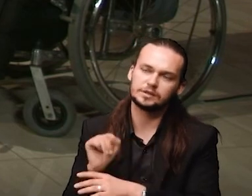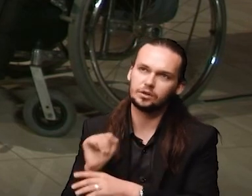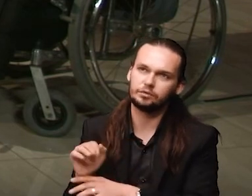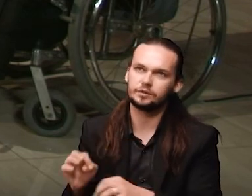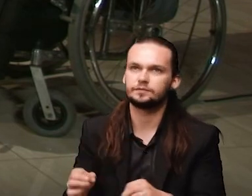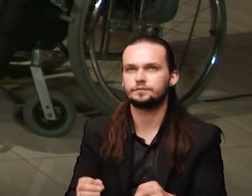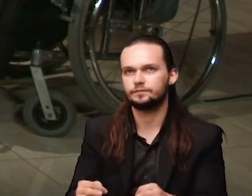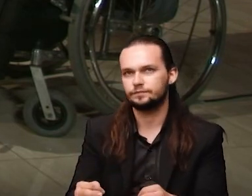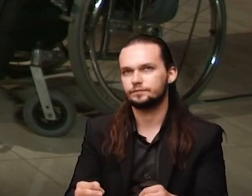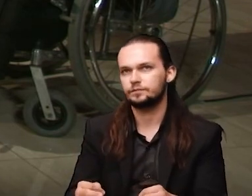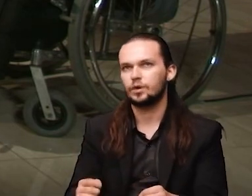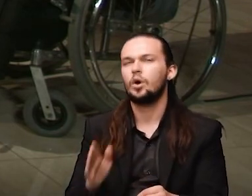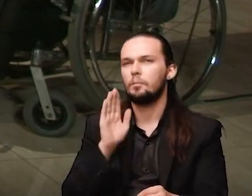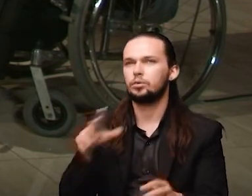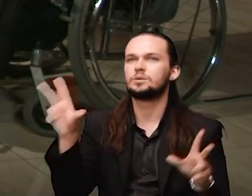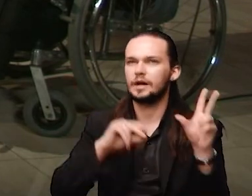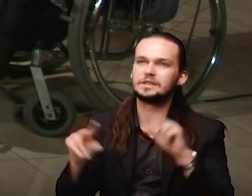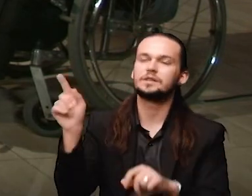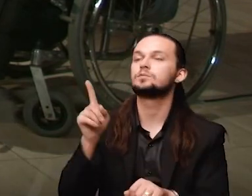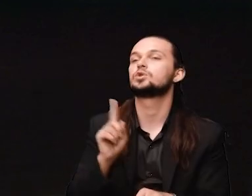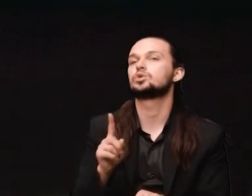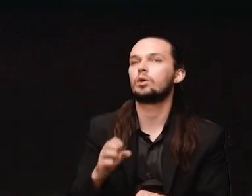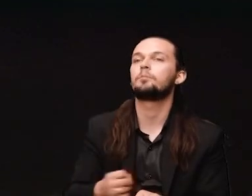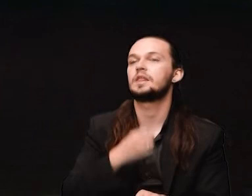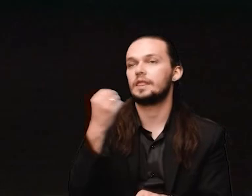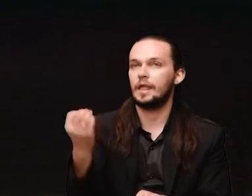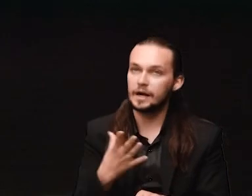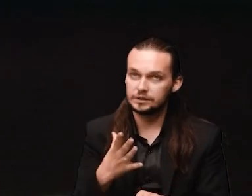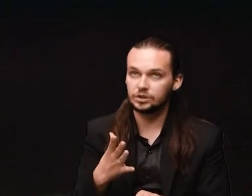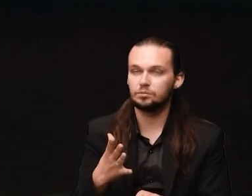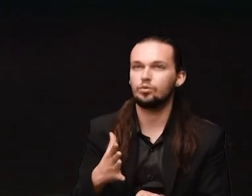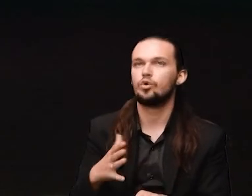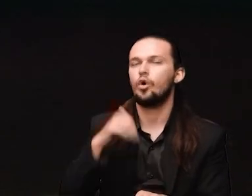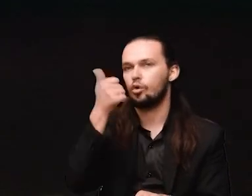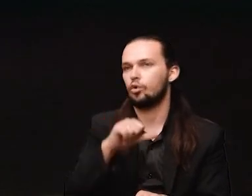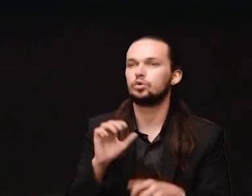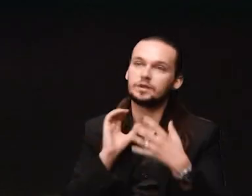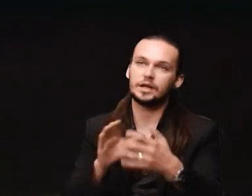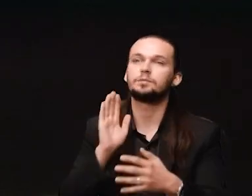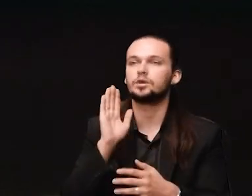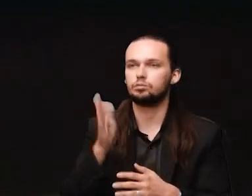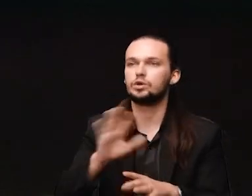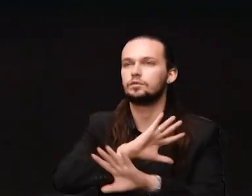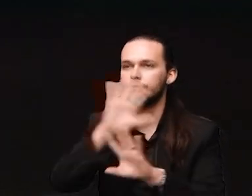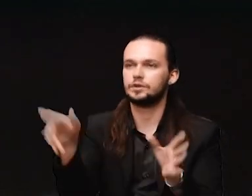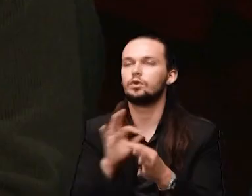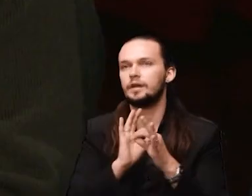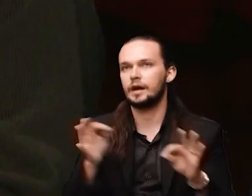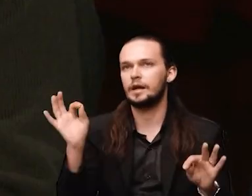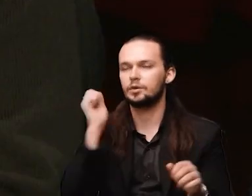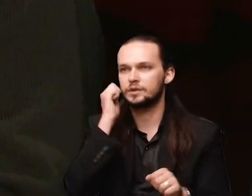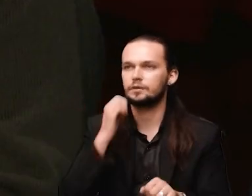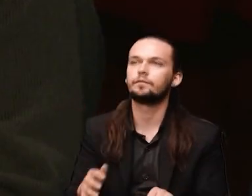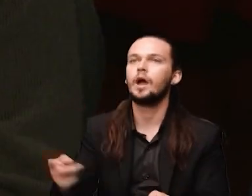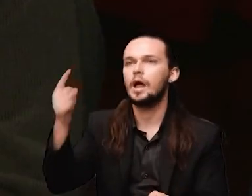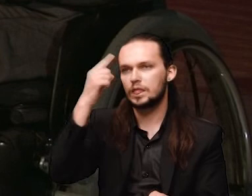Ну, нам обещали к 2015 году, что все будут автобусы. Мы будем надеяться, что к 2015 году в Москве с транспортом будет все великолепно.